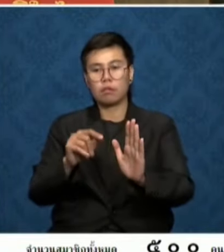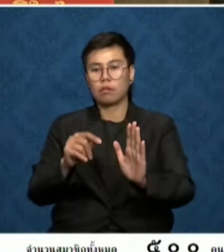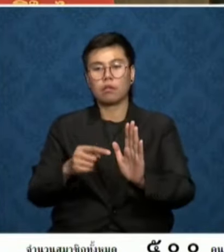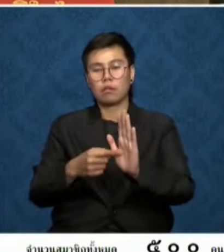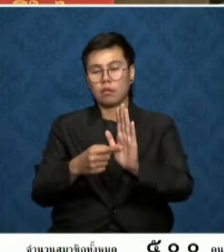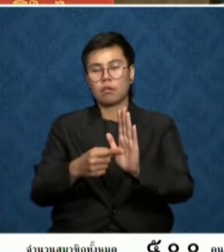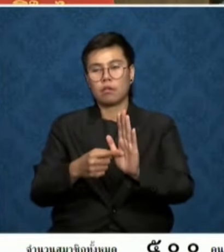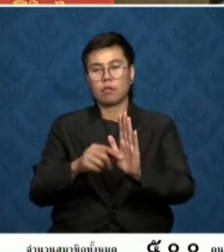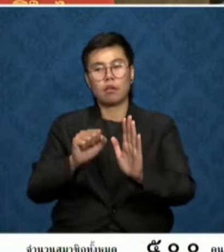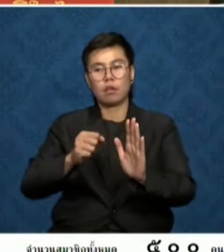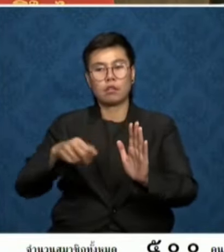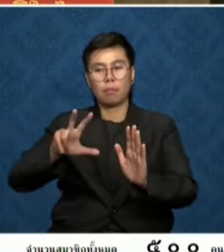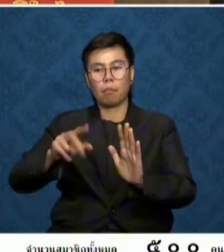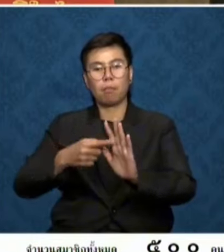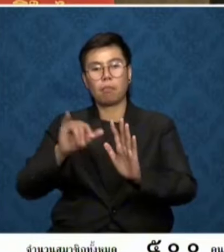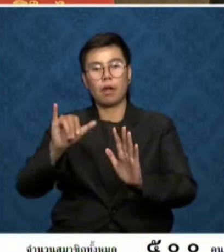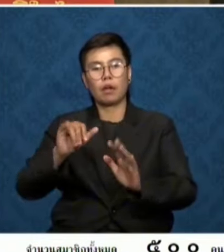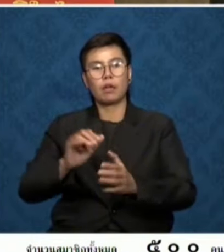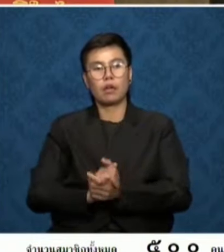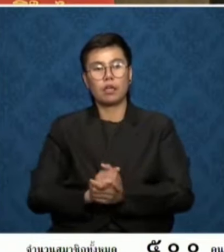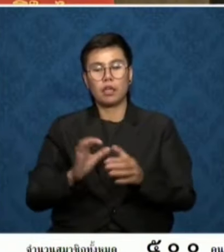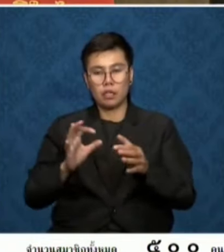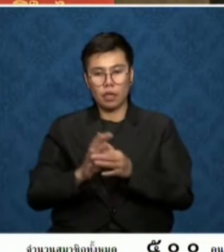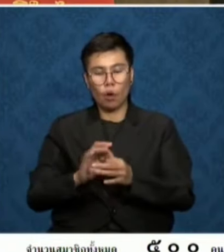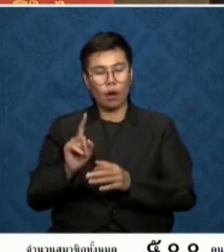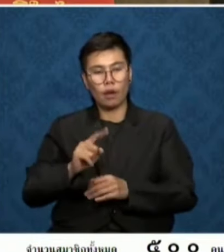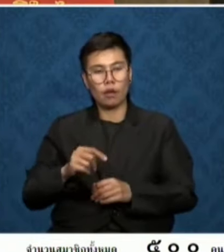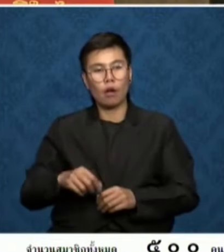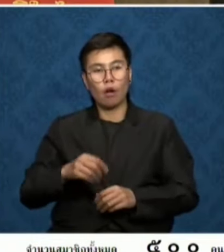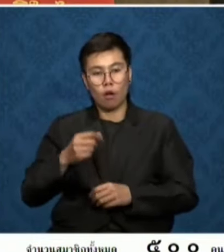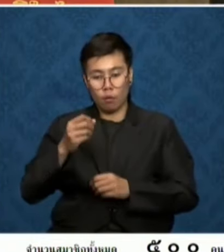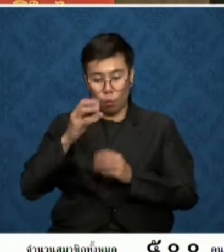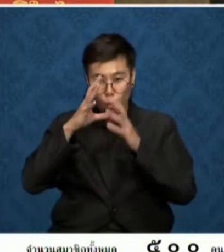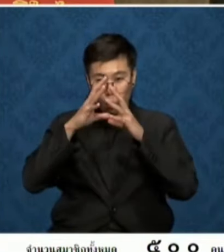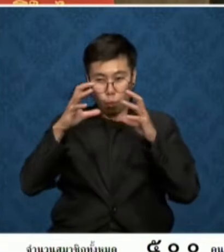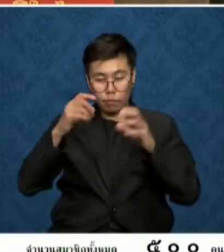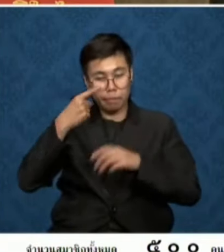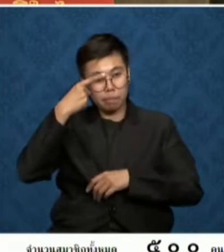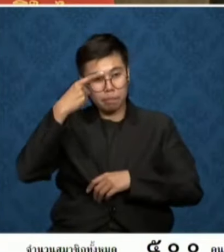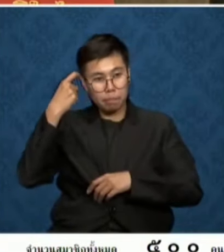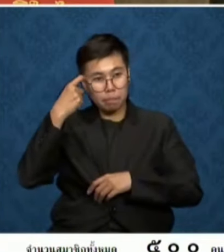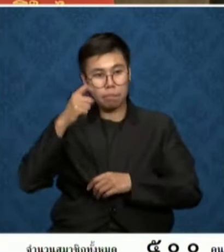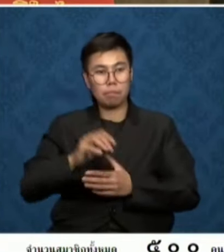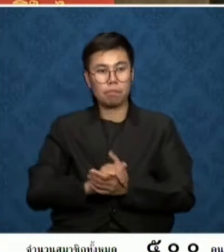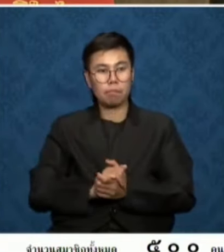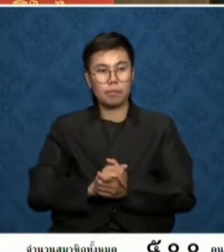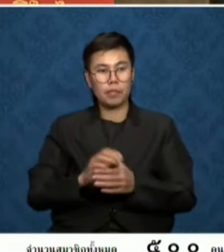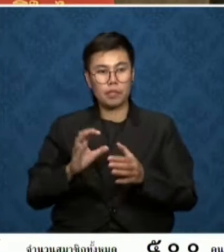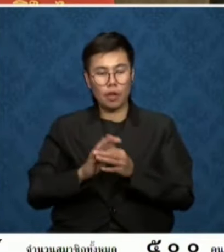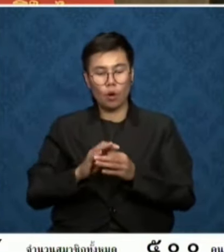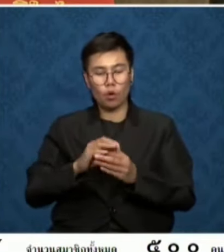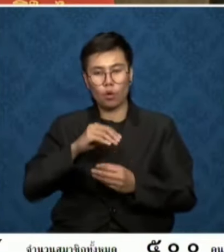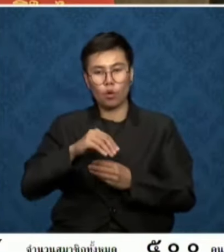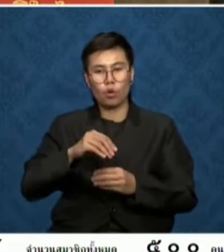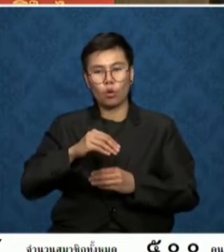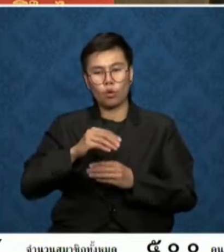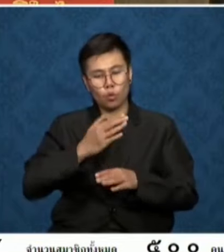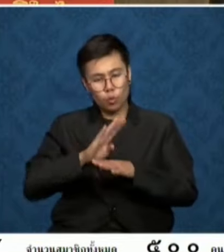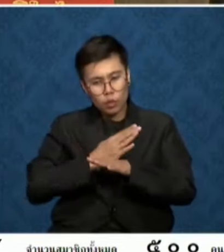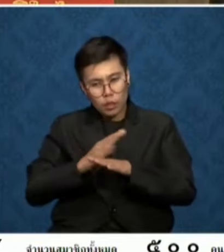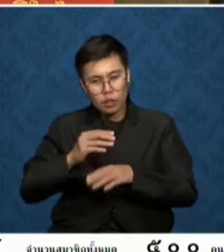านเช่นอะไรคะเช่นเรื่องคาร์บอนเครดิตที่ตอนนี้หลายประเทศเนี่ยเขาใช้เพื่ออะไรเพื่อเกี่ยวข้องกับการธุรกิจการค้าไม่ว่าจ